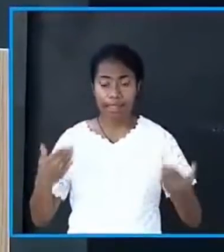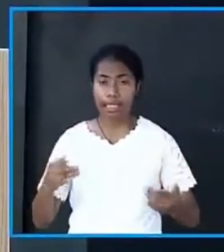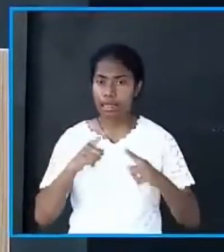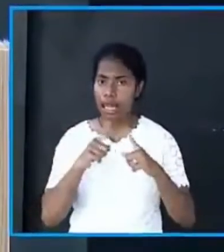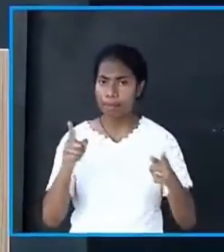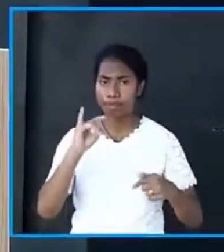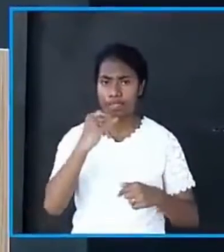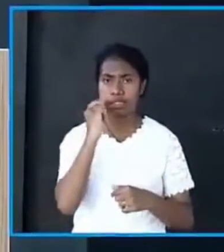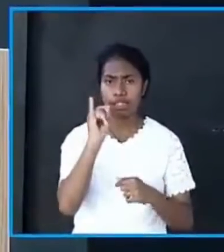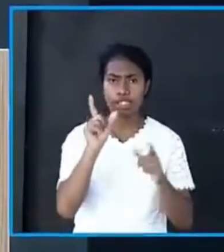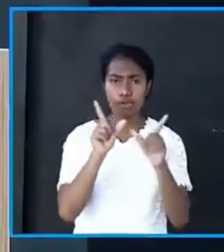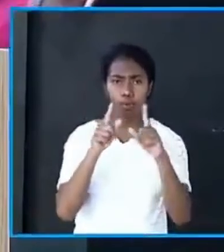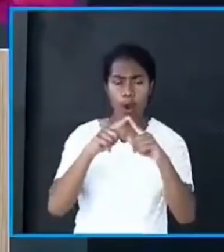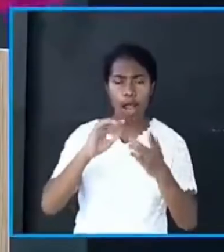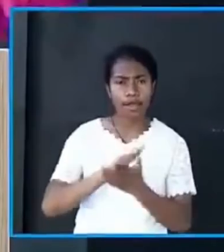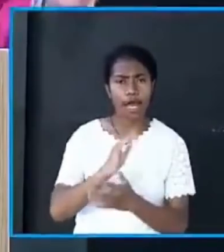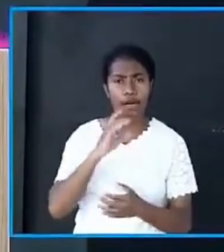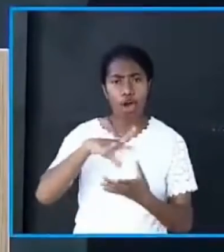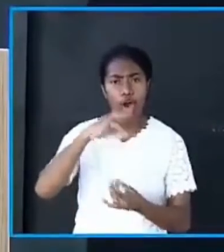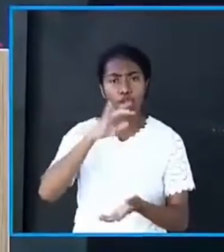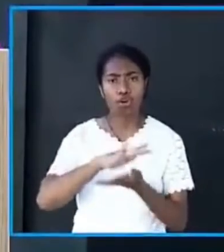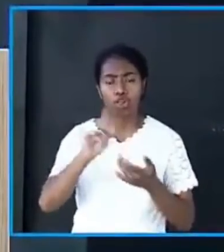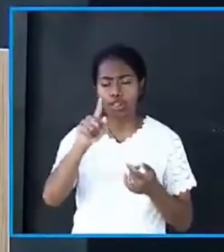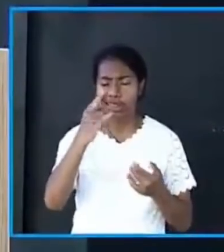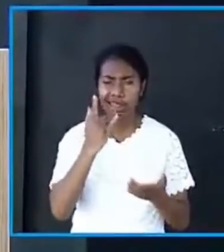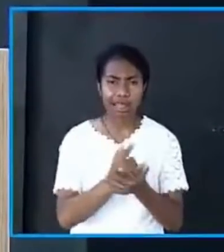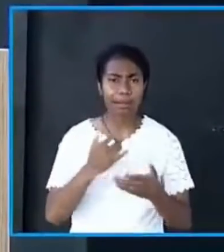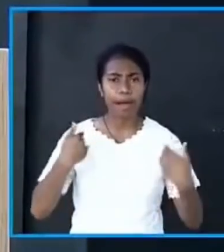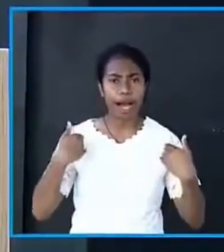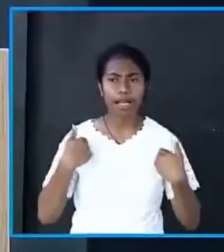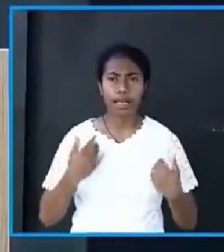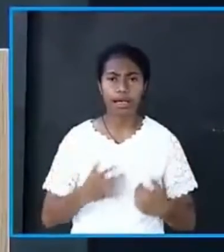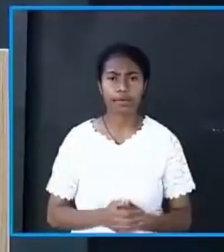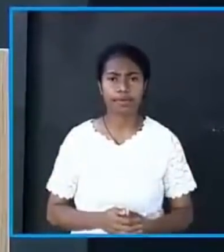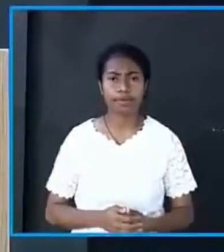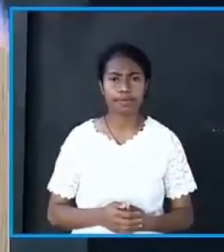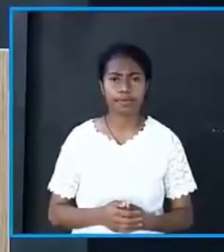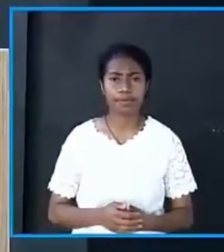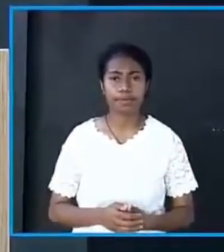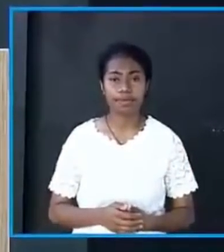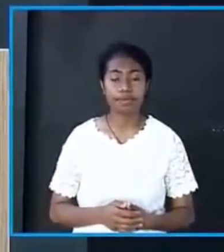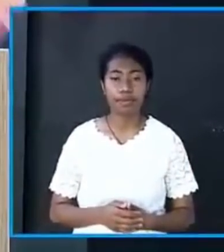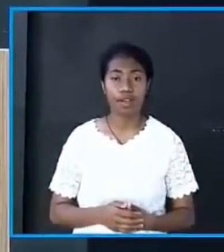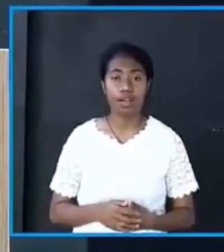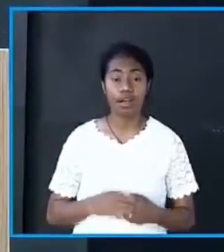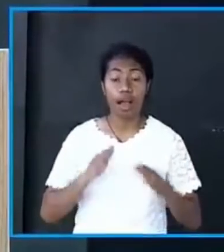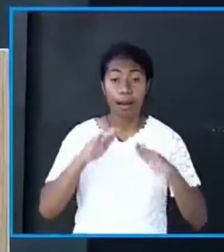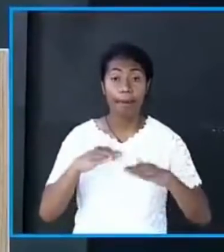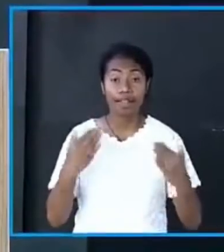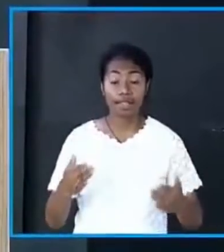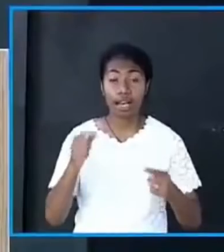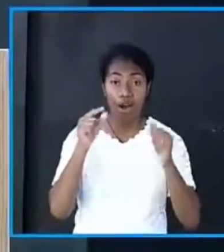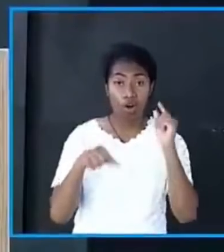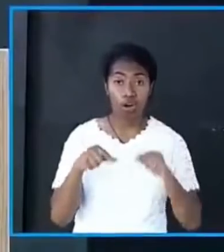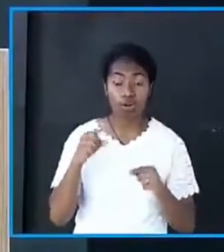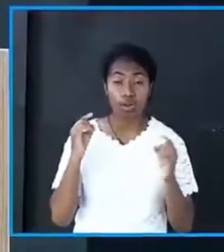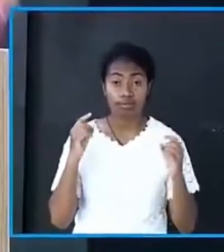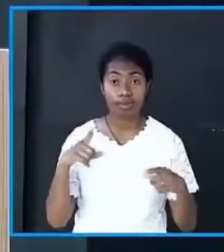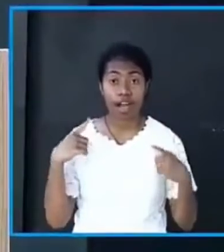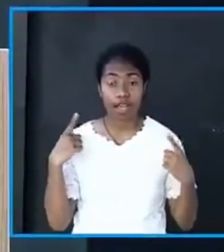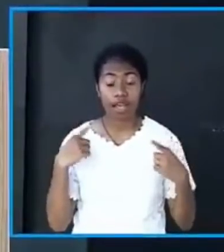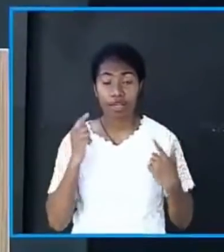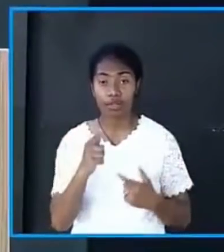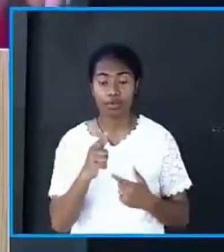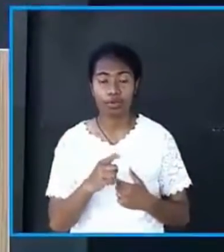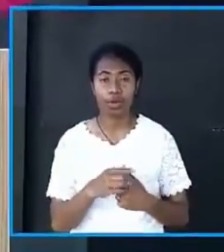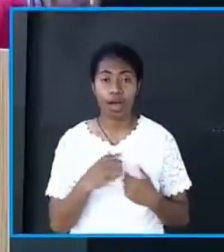ada rohnya tetap ada Lukas pasal 16 kisah orang kaya dan lazarus itu kan matilah orang kaya itu mati